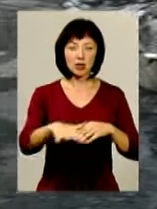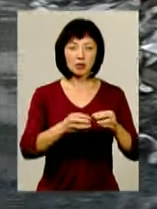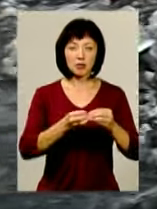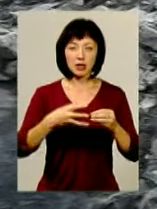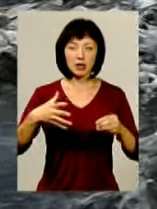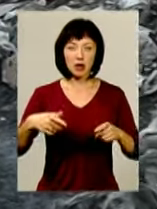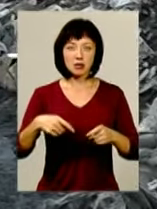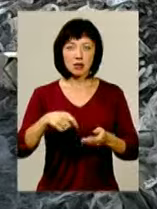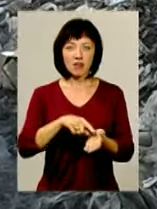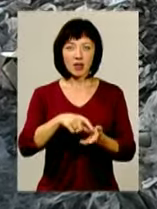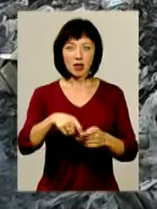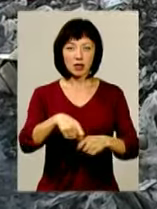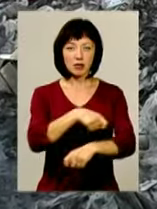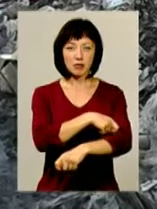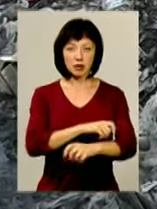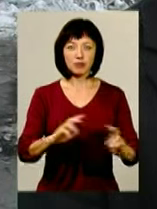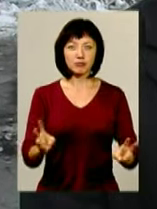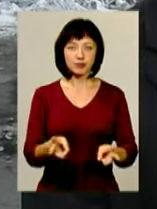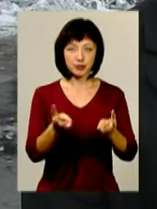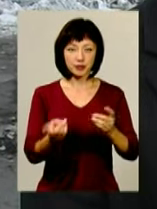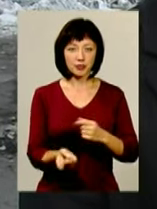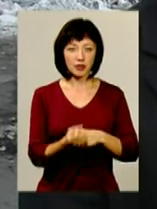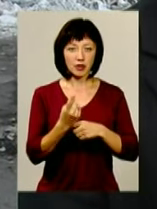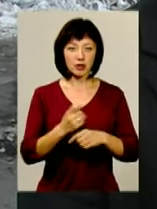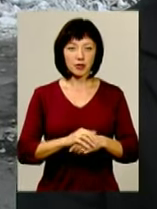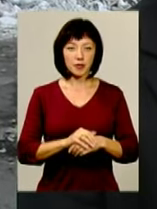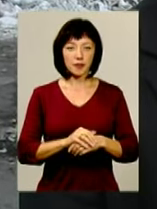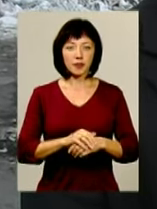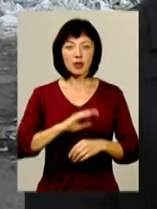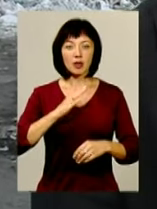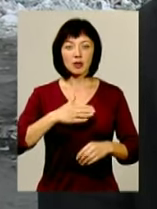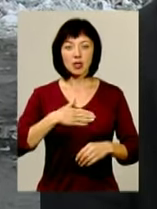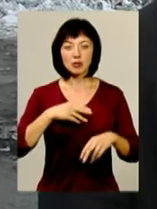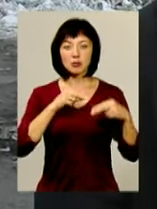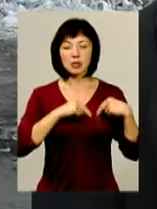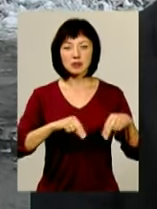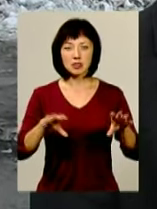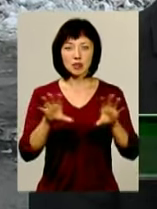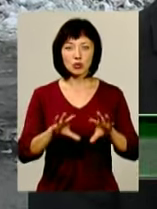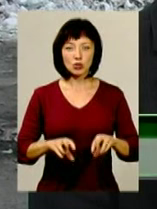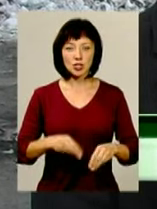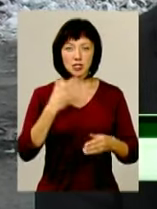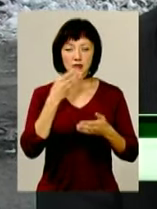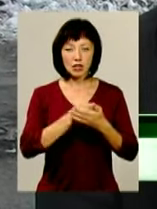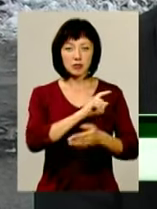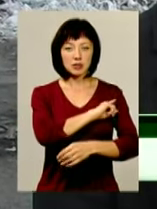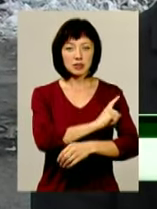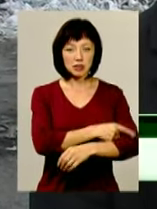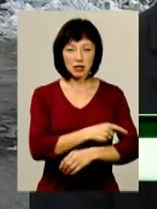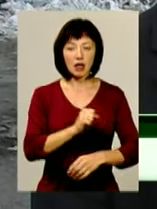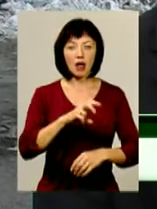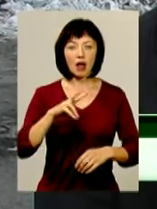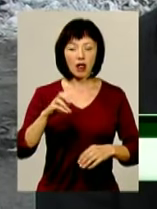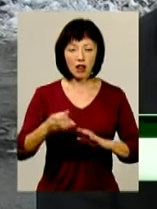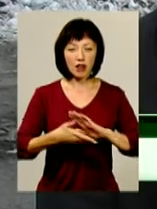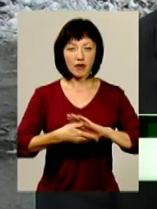15 квадратних метрів, і сталося займання. Наші працівники практично затушили його своїми силами, але